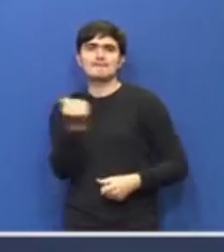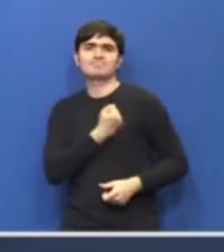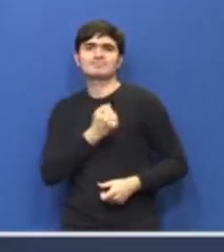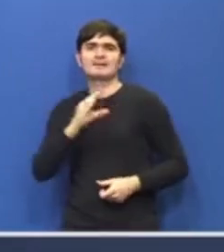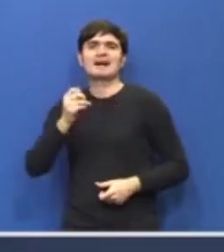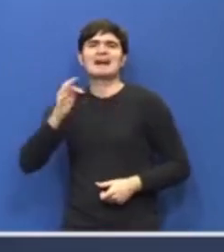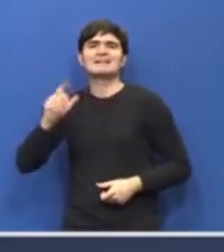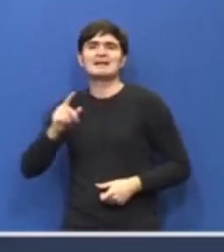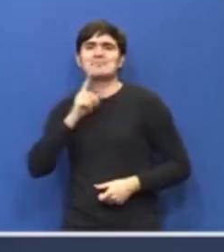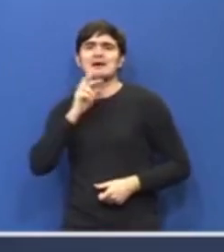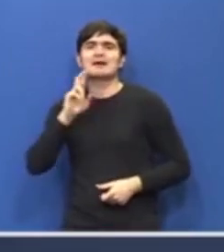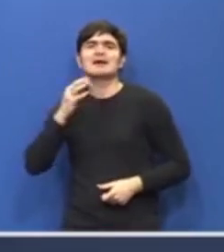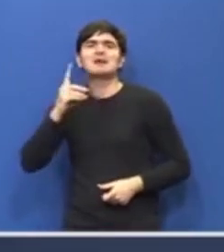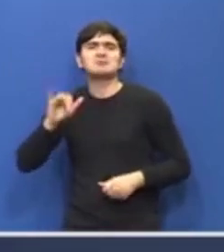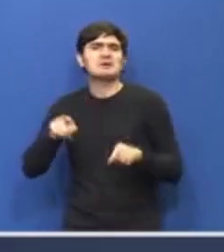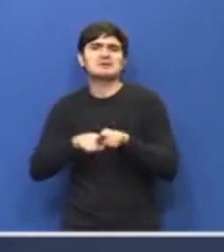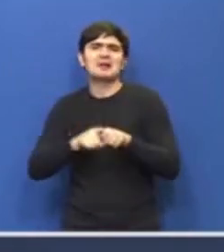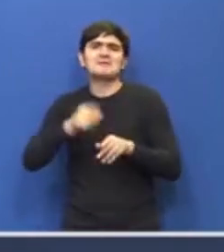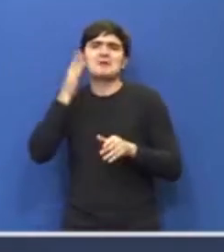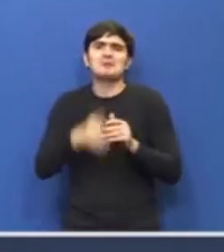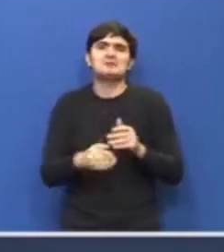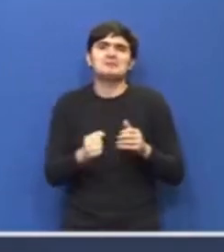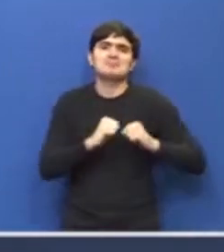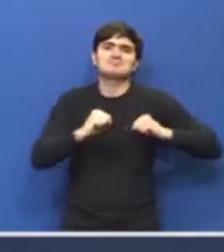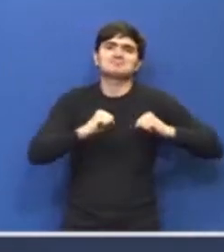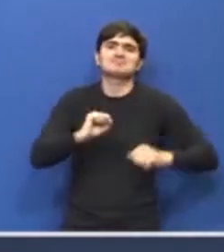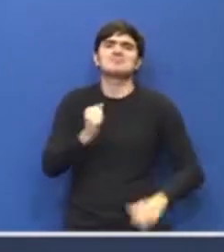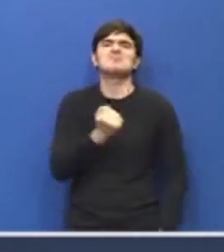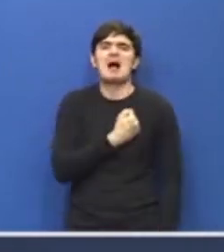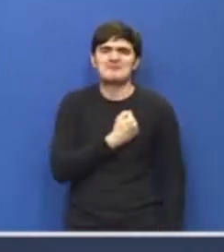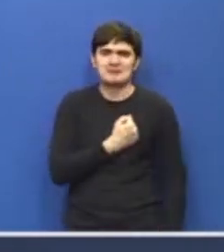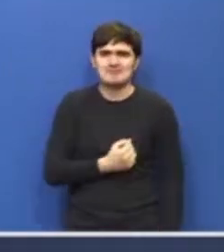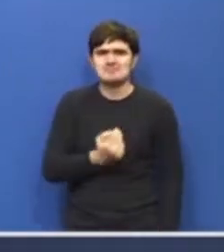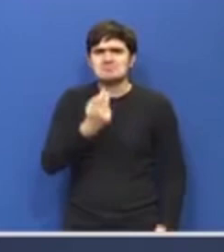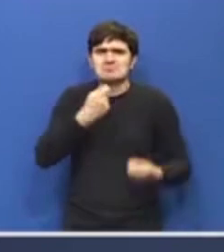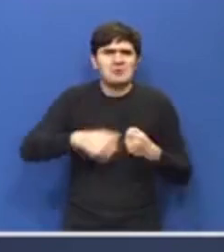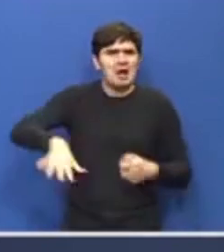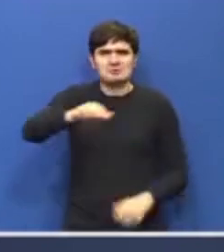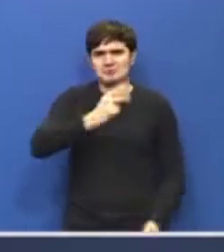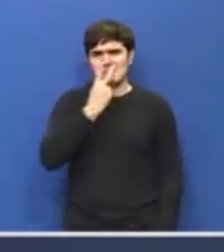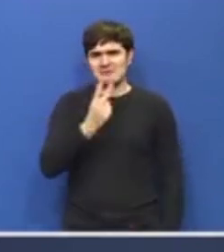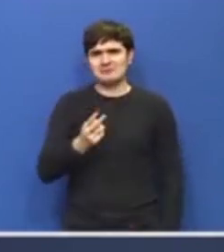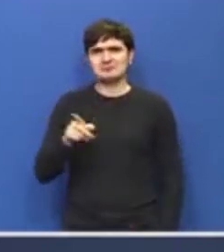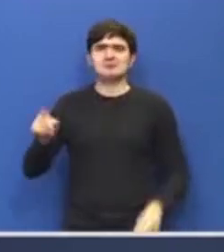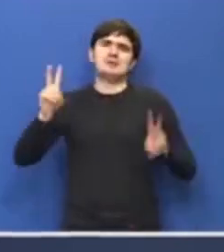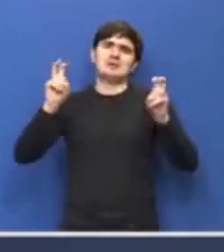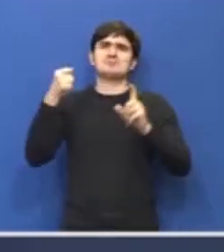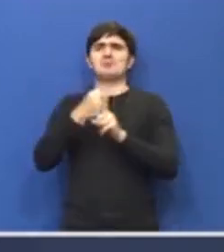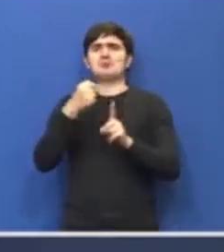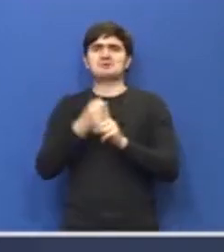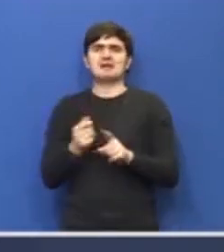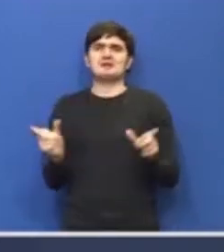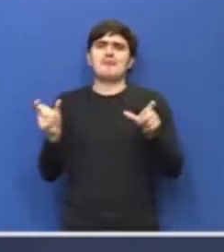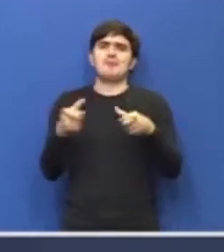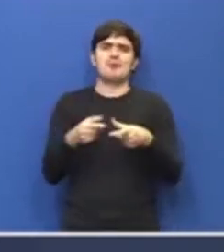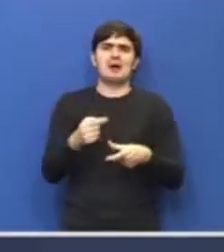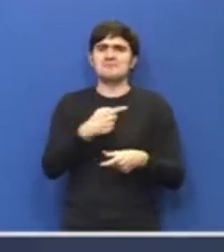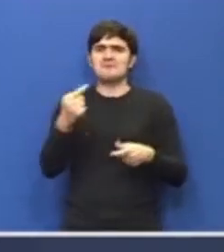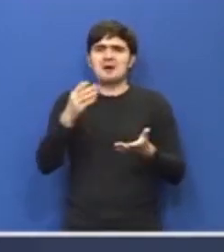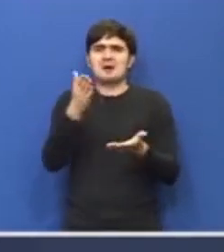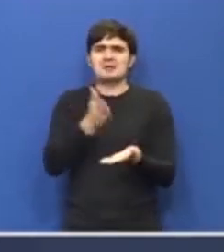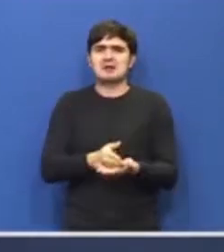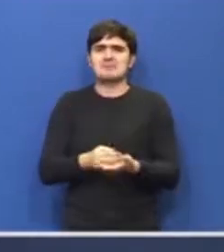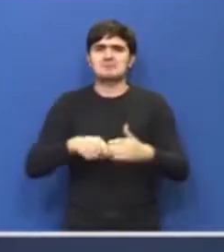ultimă zvâcnire a mafiei. A putut toată lumea să vadă astăzi că același a zis protest blocarea ilegală a